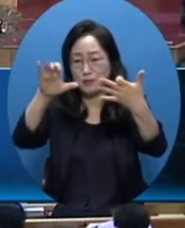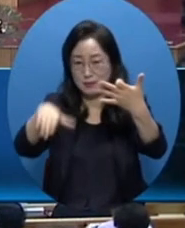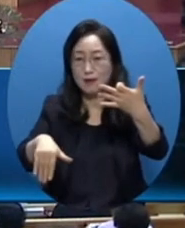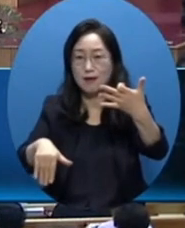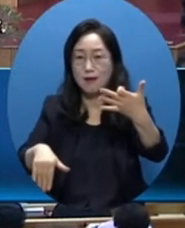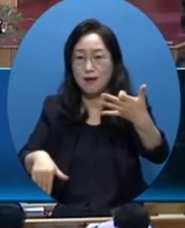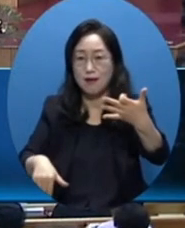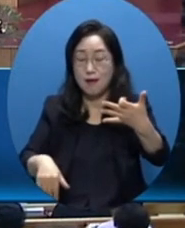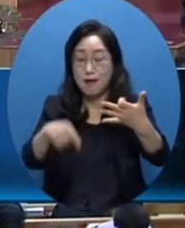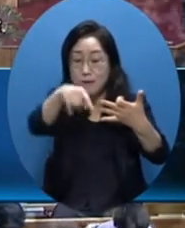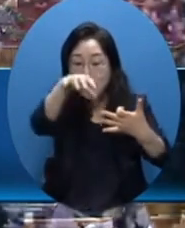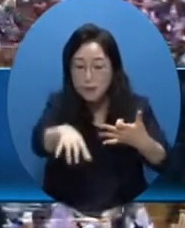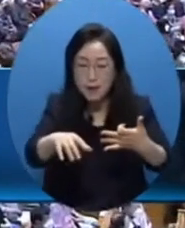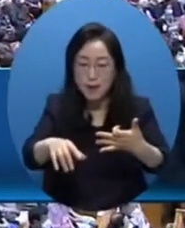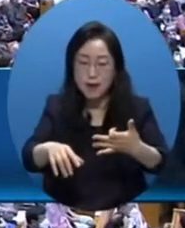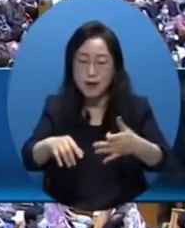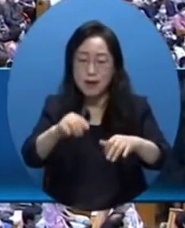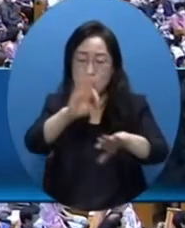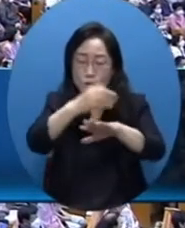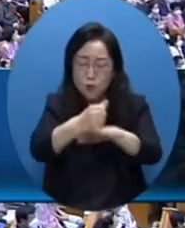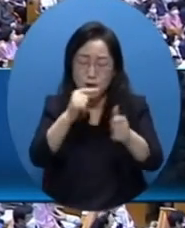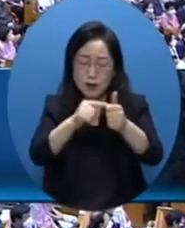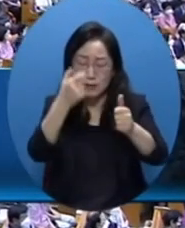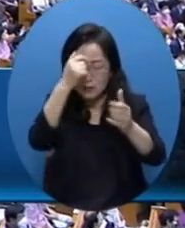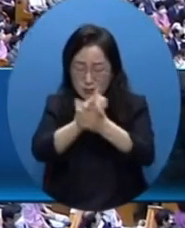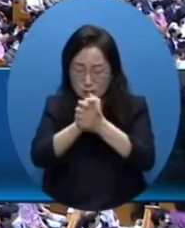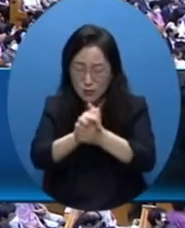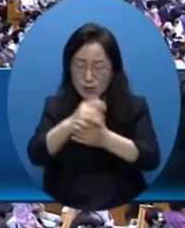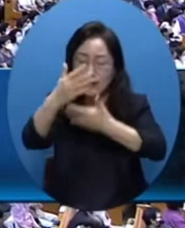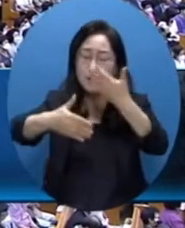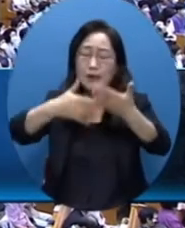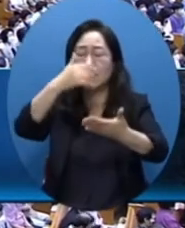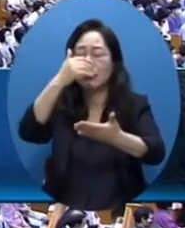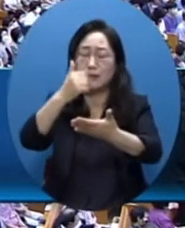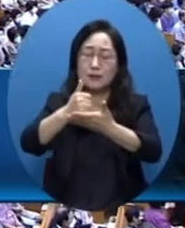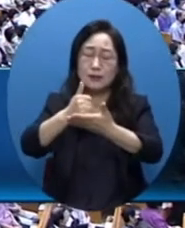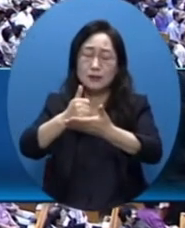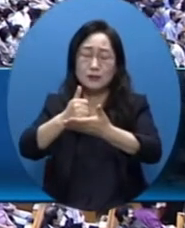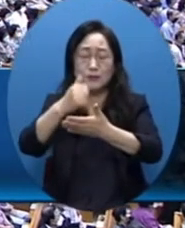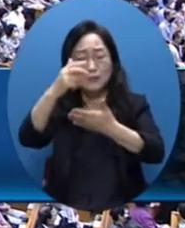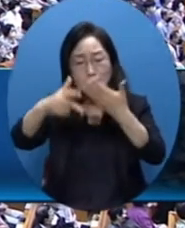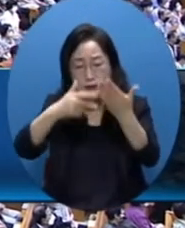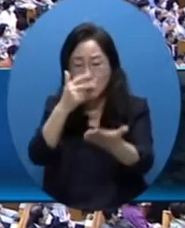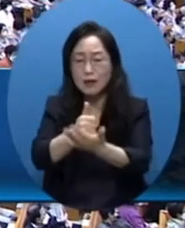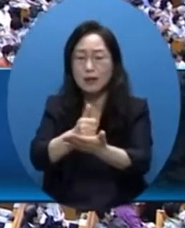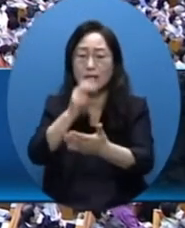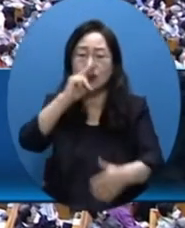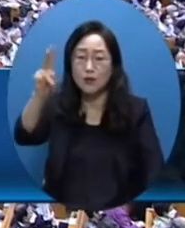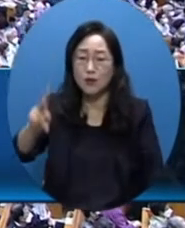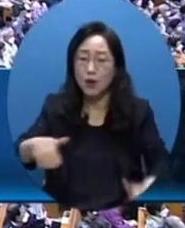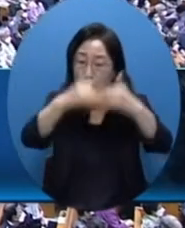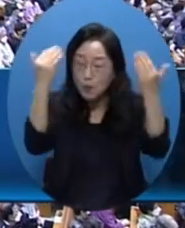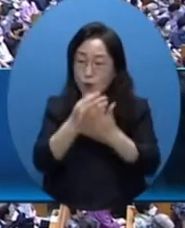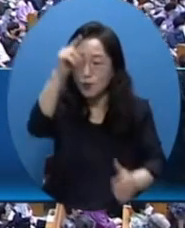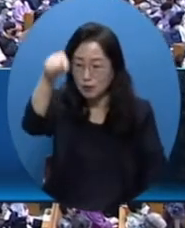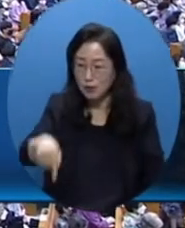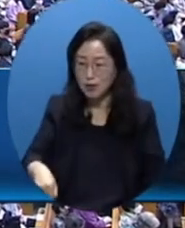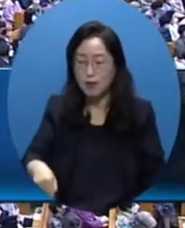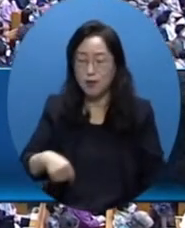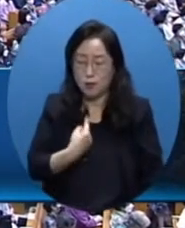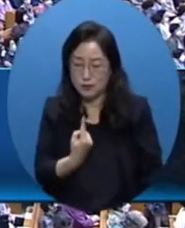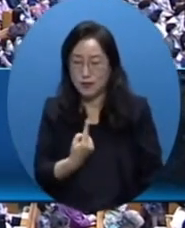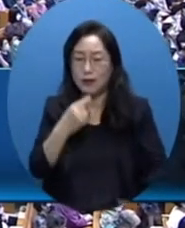16절입니다. 그 앞에서 히스기야가 기도하여 이르되 그룹들 위에 계신 이스라엘 하나님 여호와여, 주는 만국 천하 만국의